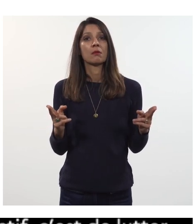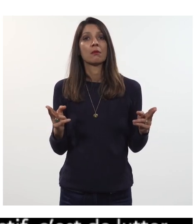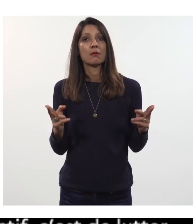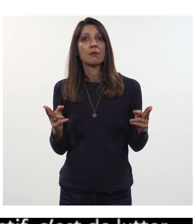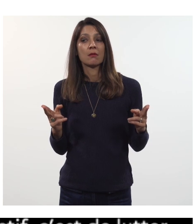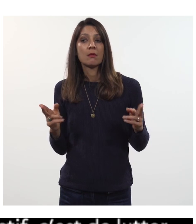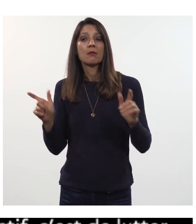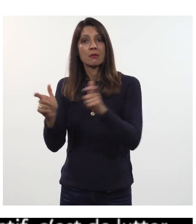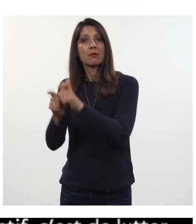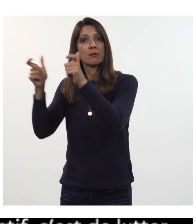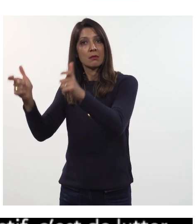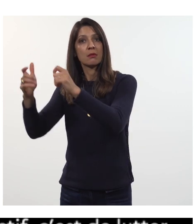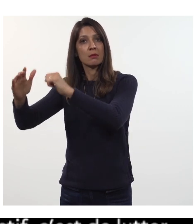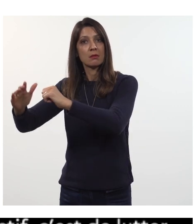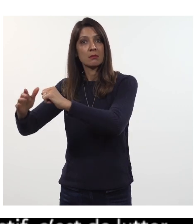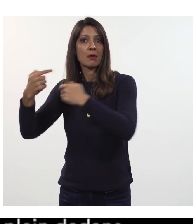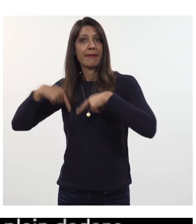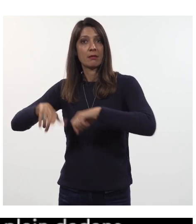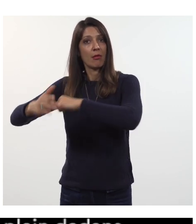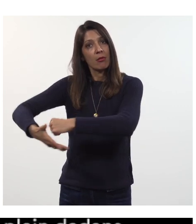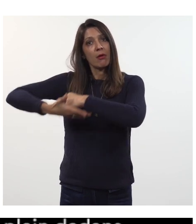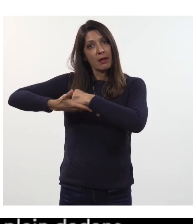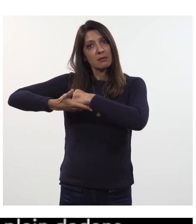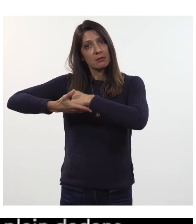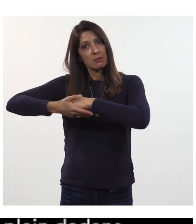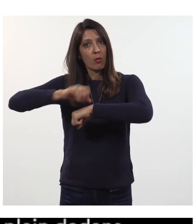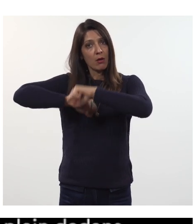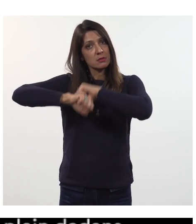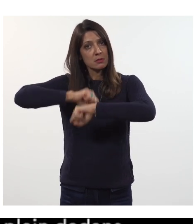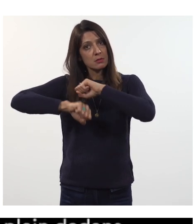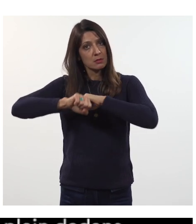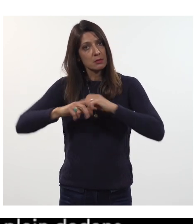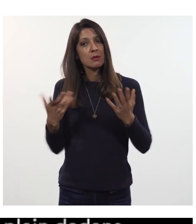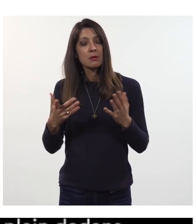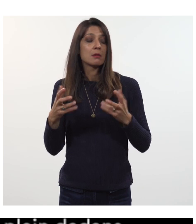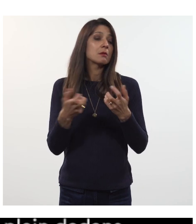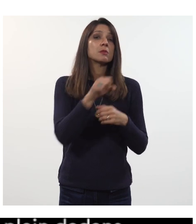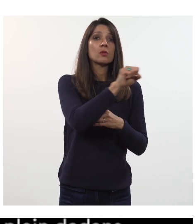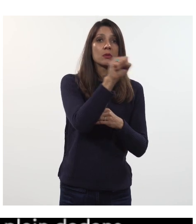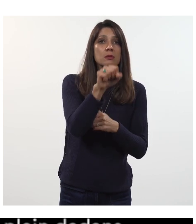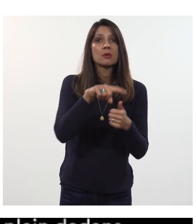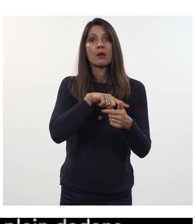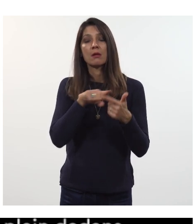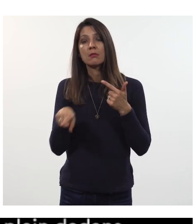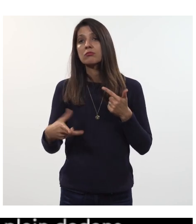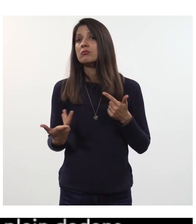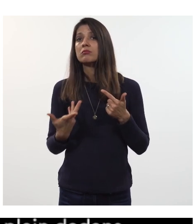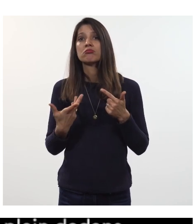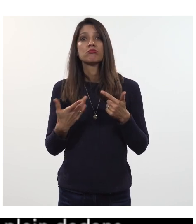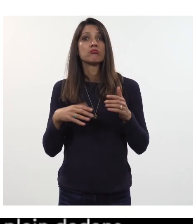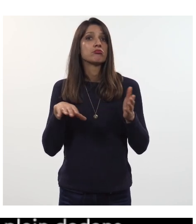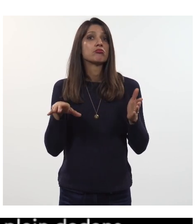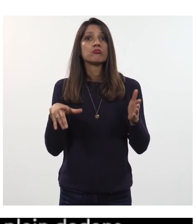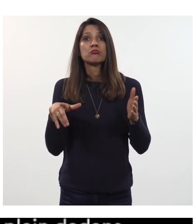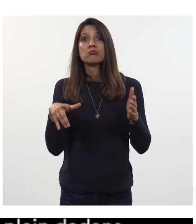soutien institutionnel de l'État, que ce soit le gouvernement, l'assurance maladie, les caisses